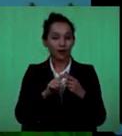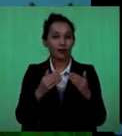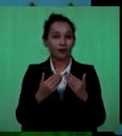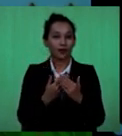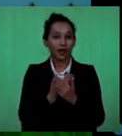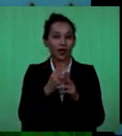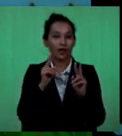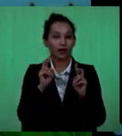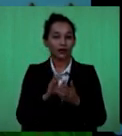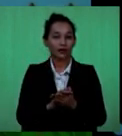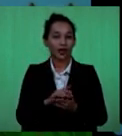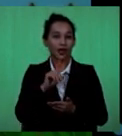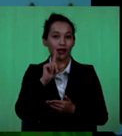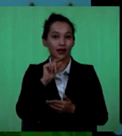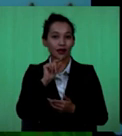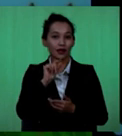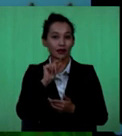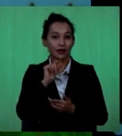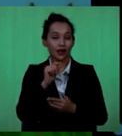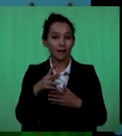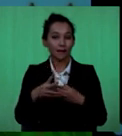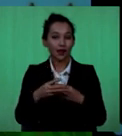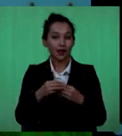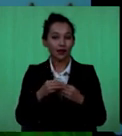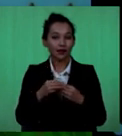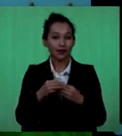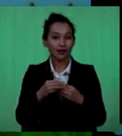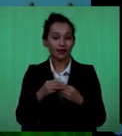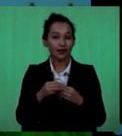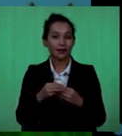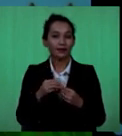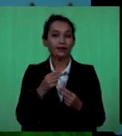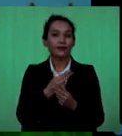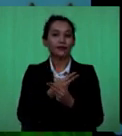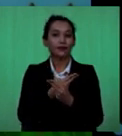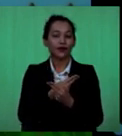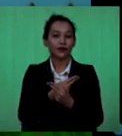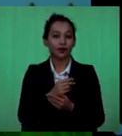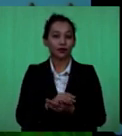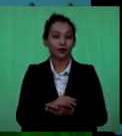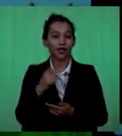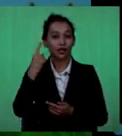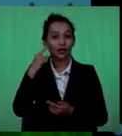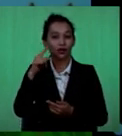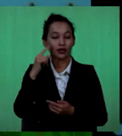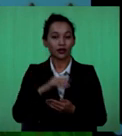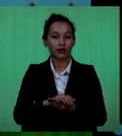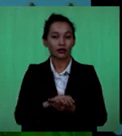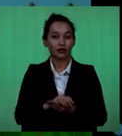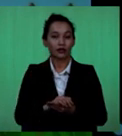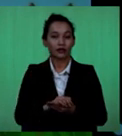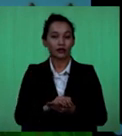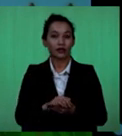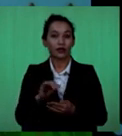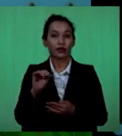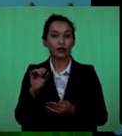mavzuyimiz qaldirg'och bilan beshik tervatar. Qaldirg'och bilan beshik tervatar ertagini 60